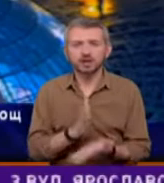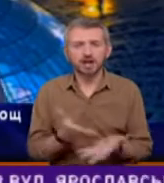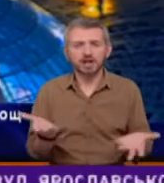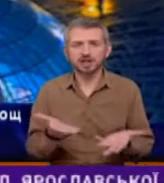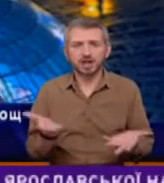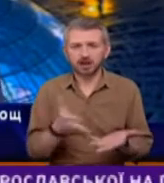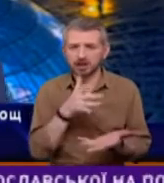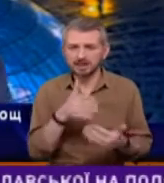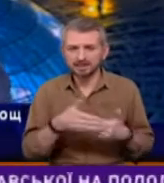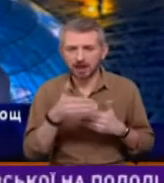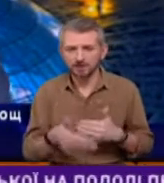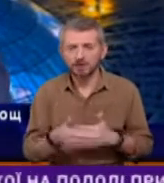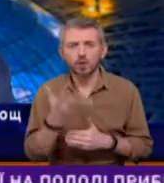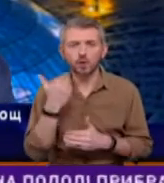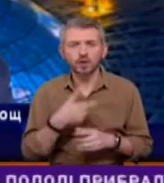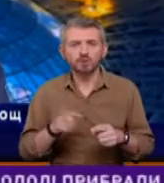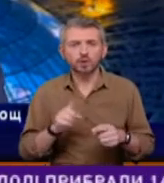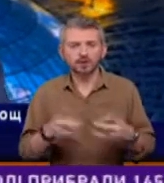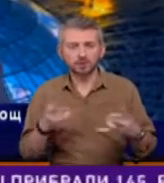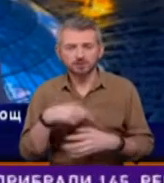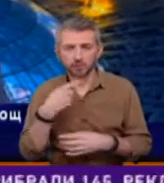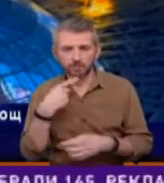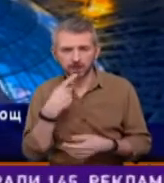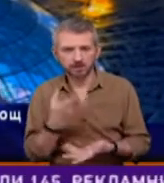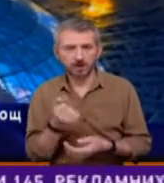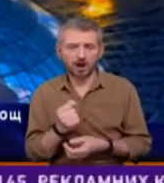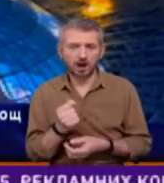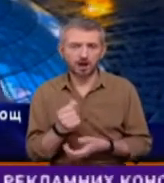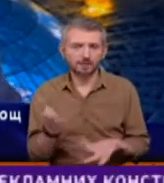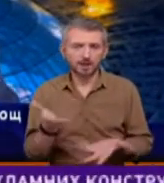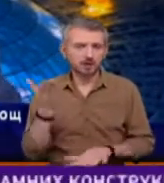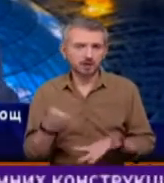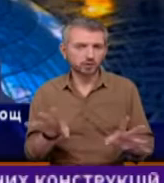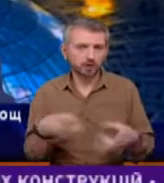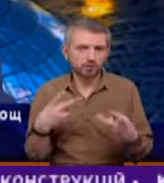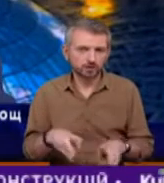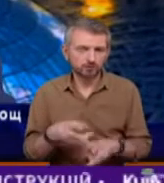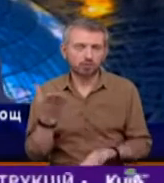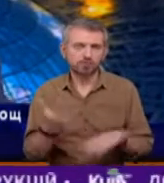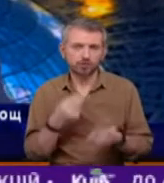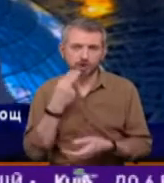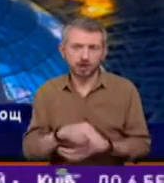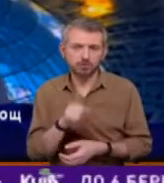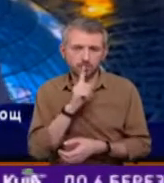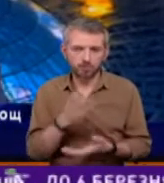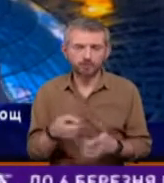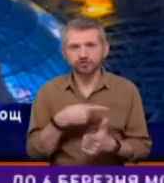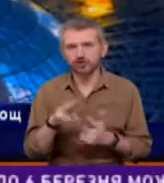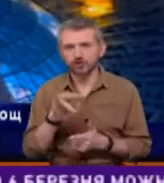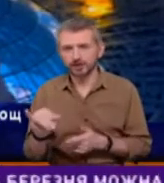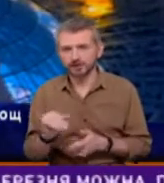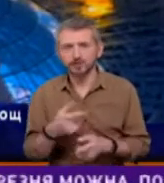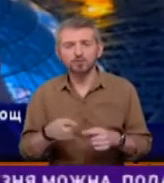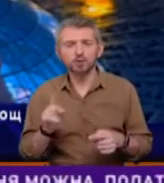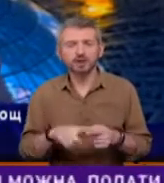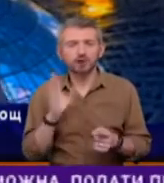якій стадії, коли про це потрібно говорити, якщо не потрібно, то може краще помовчати чи ні? Про